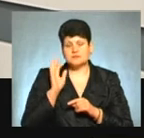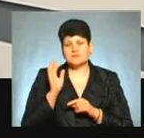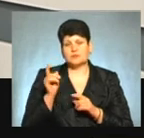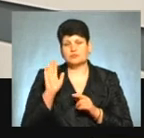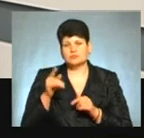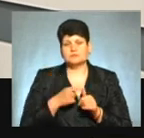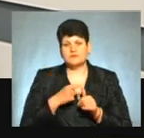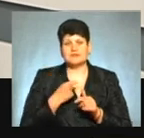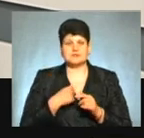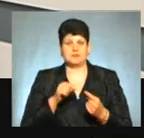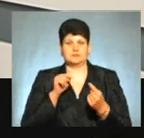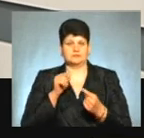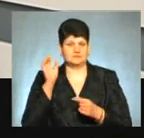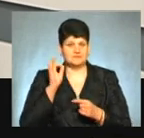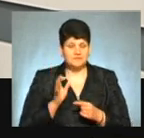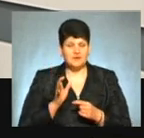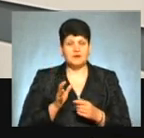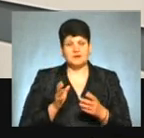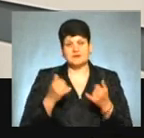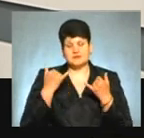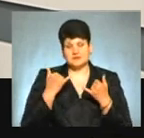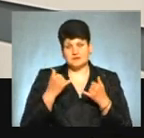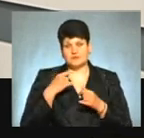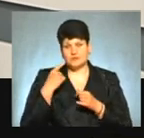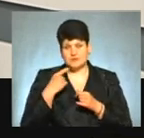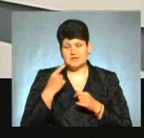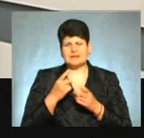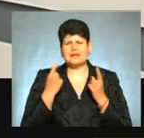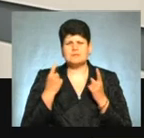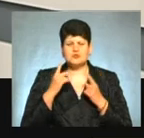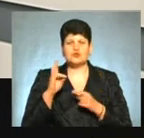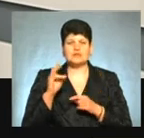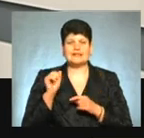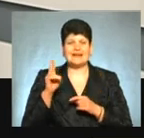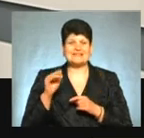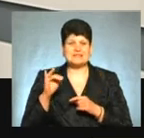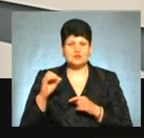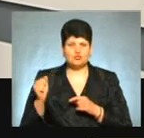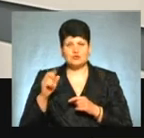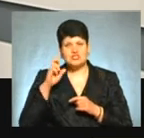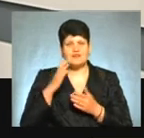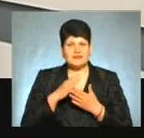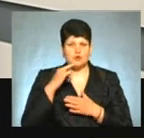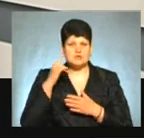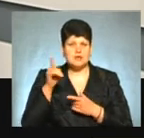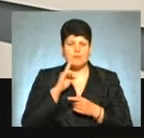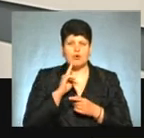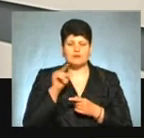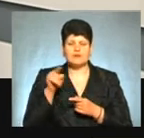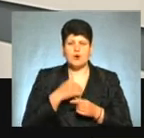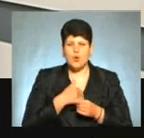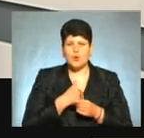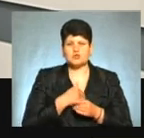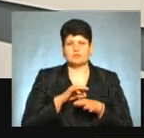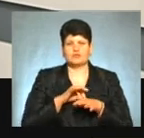сучасності по великому рахунку найбільшою у світі нацистською державою є Росія. І поки вона хоче вести